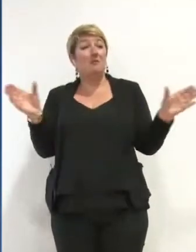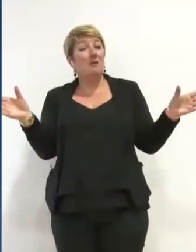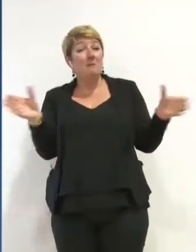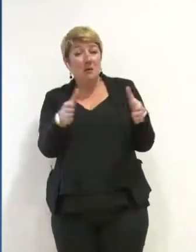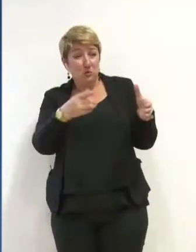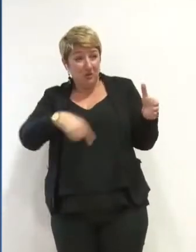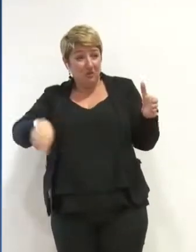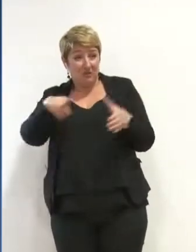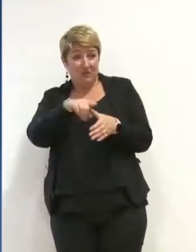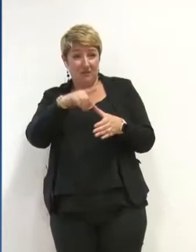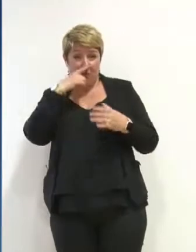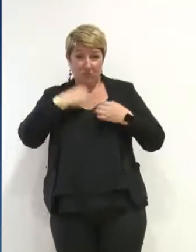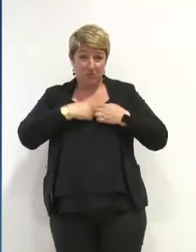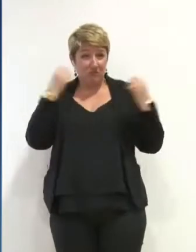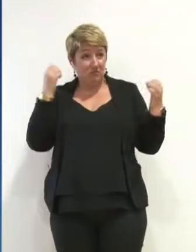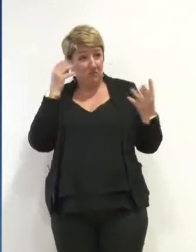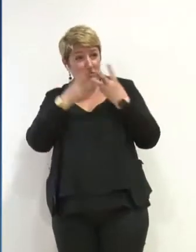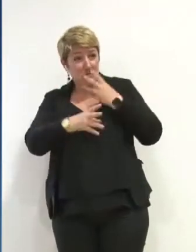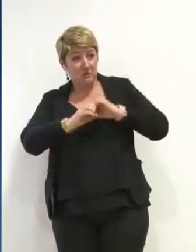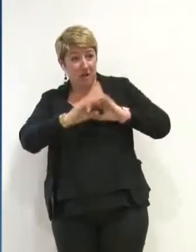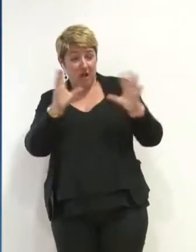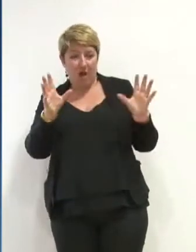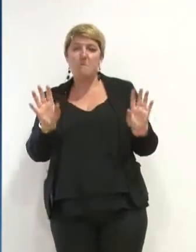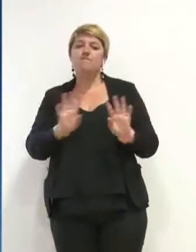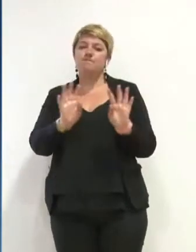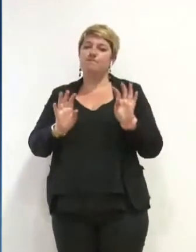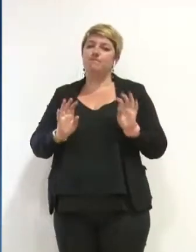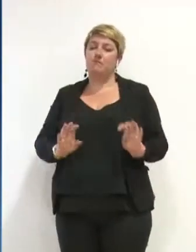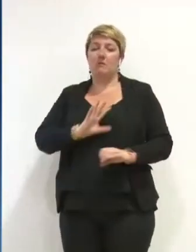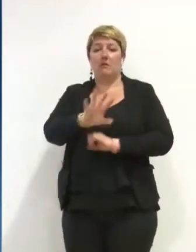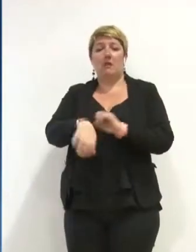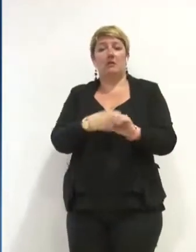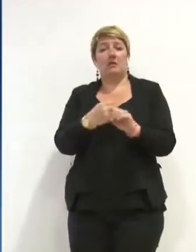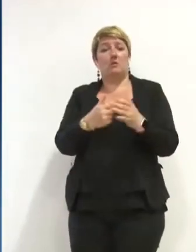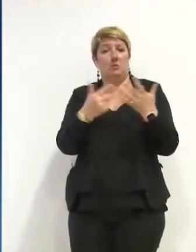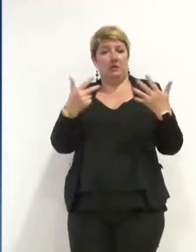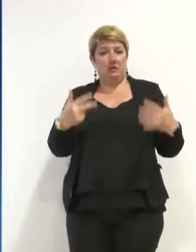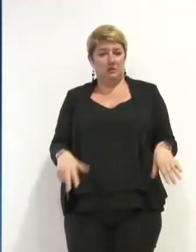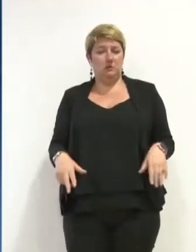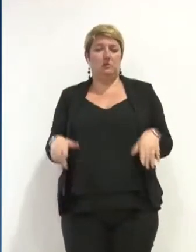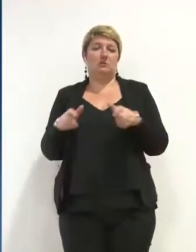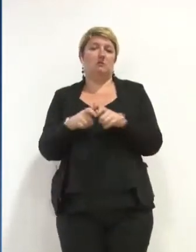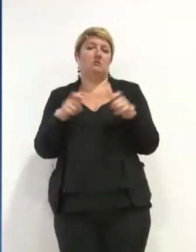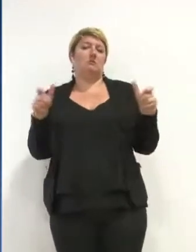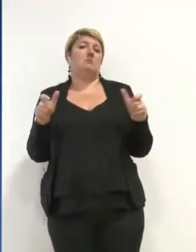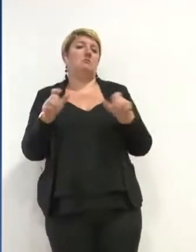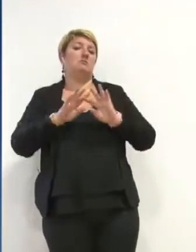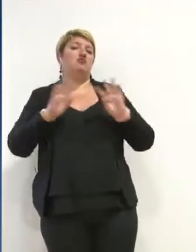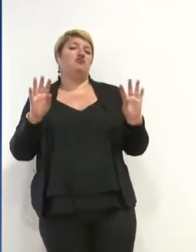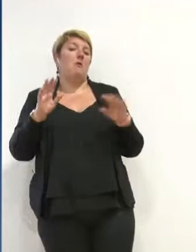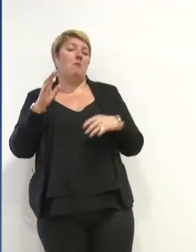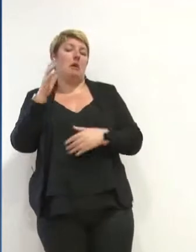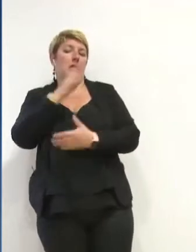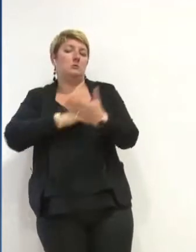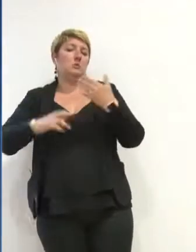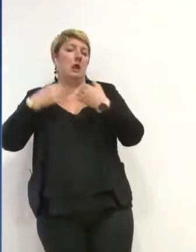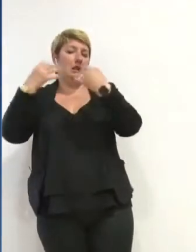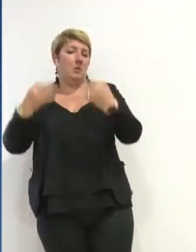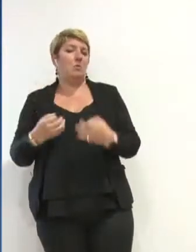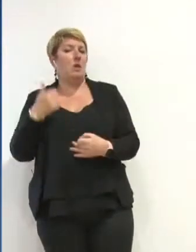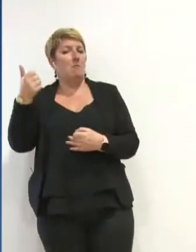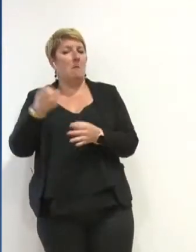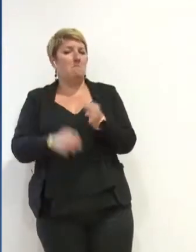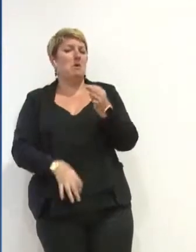transparence. L'année 2018 fut l'année d'un rapport très mitigé de la Chambre régionale des comptes qui évoque à